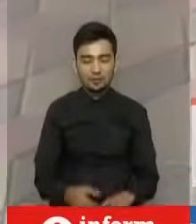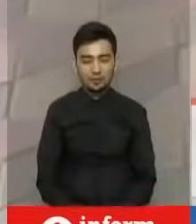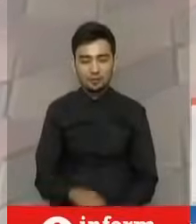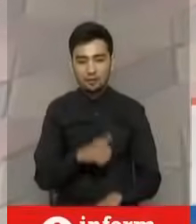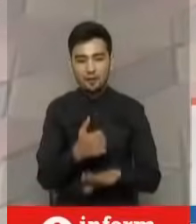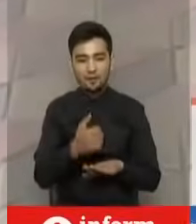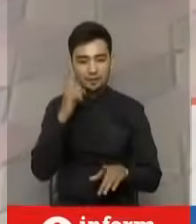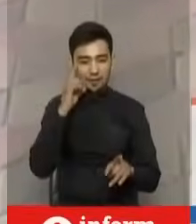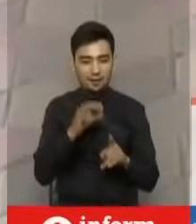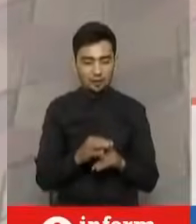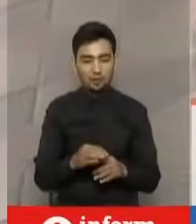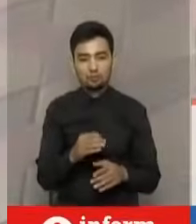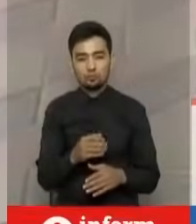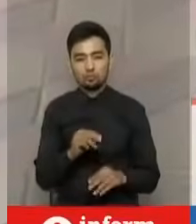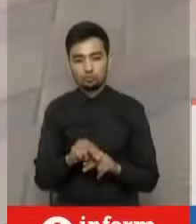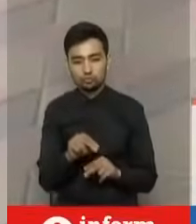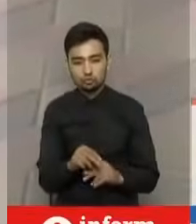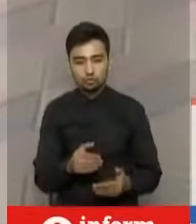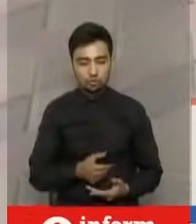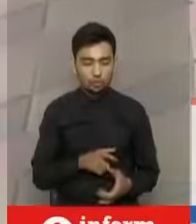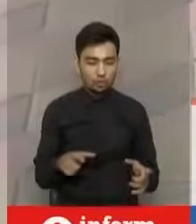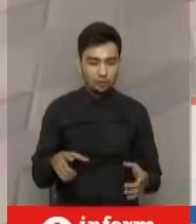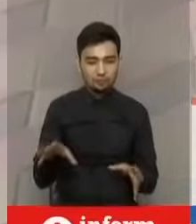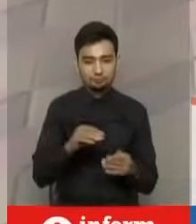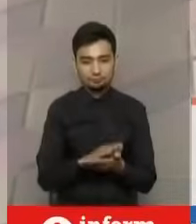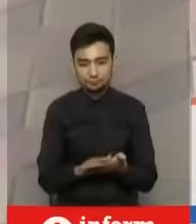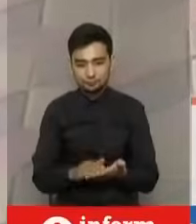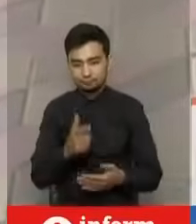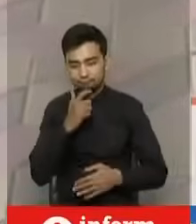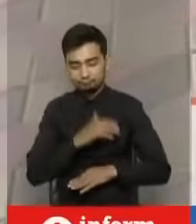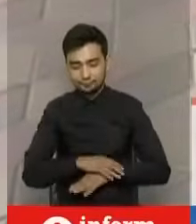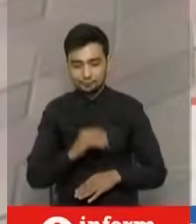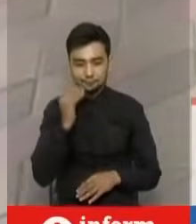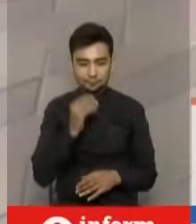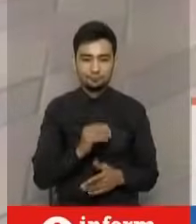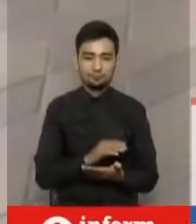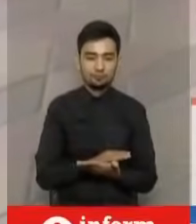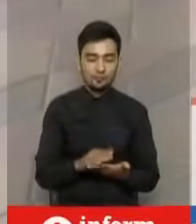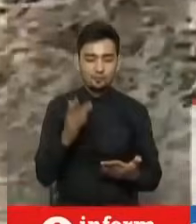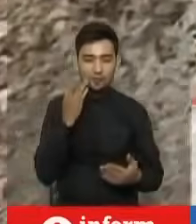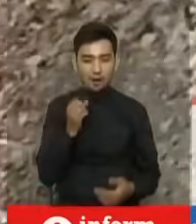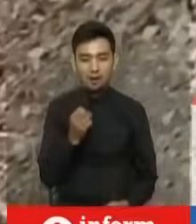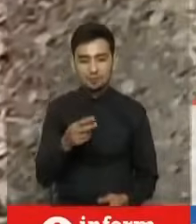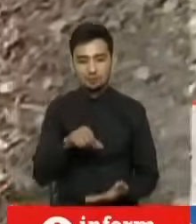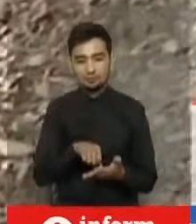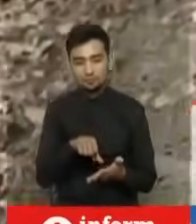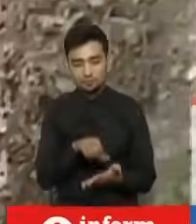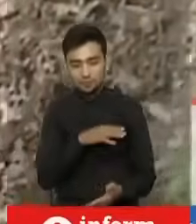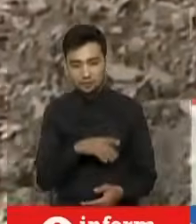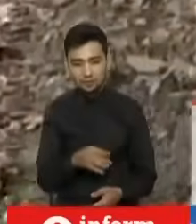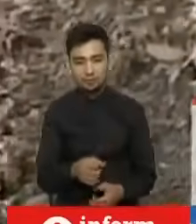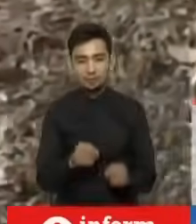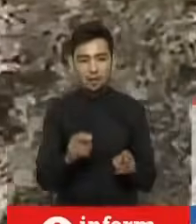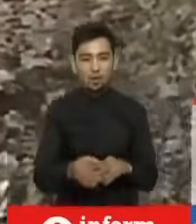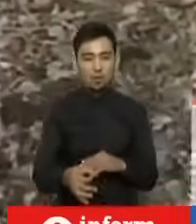Главная цель – научить жителей бережно относиться к окружающей среде. Участие в эко-акции приняли представители местных